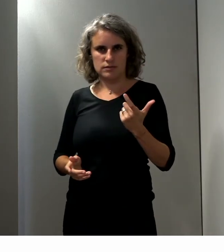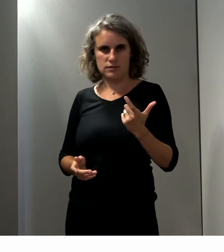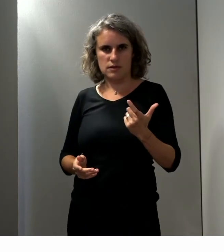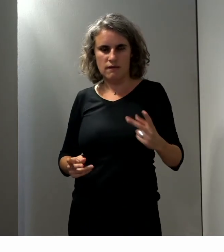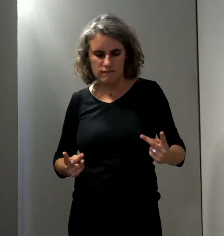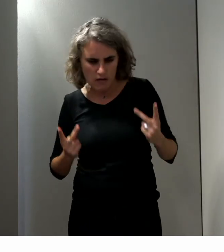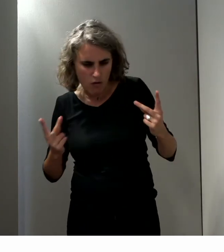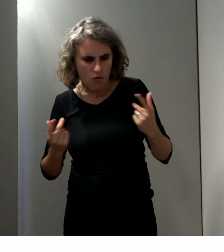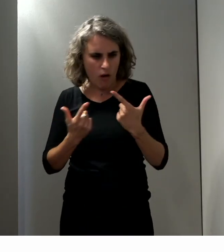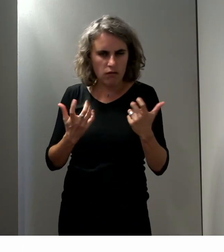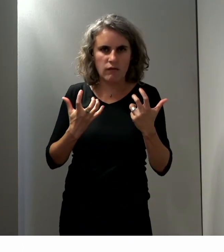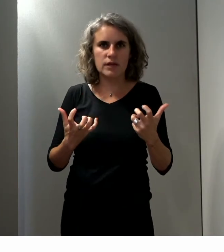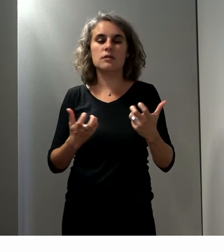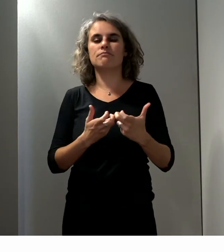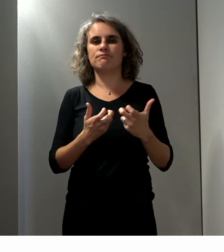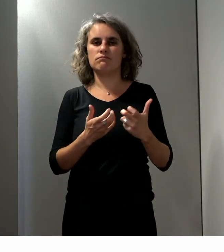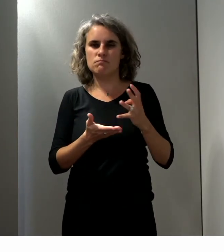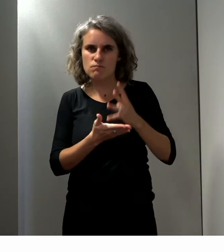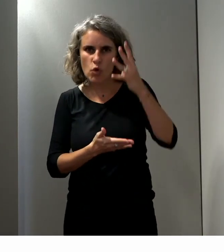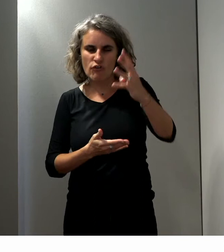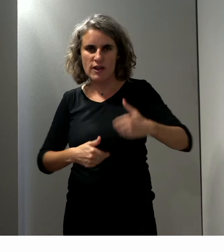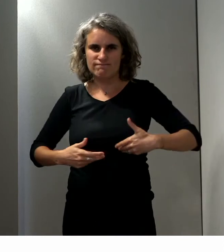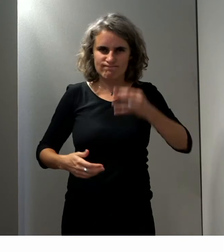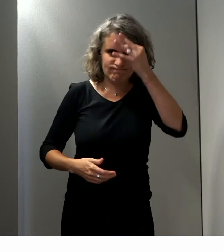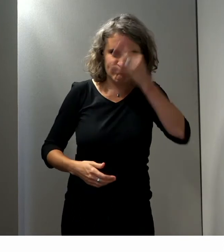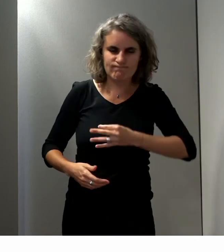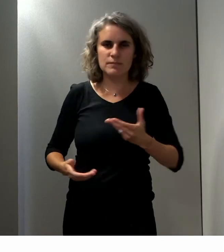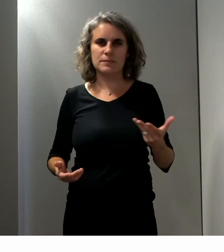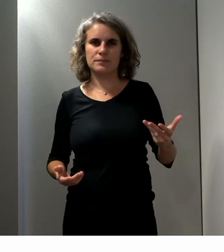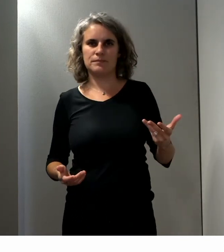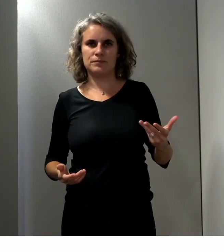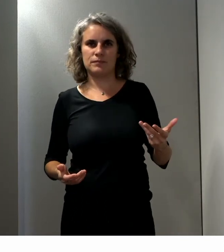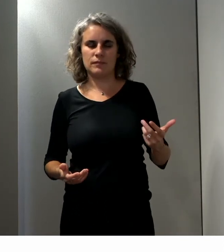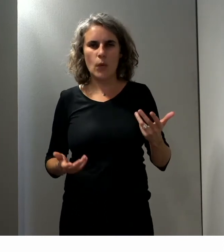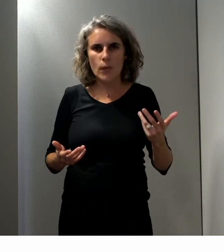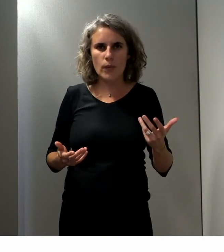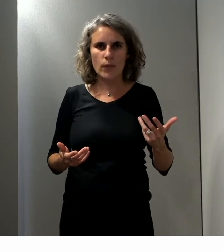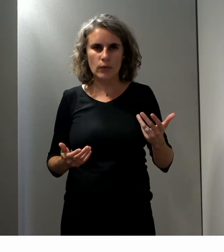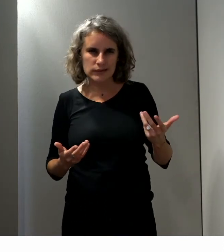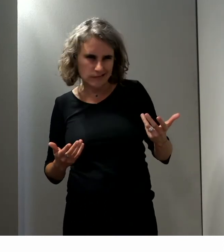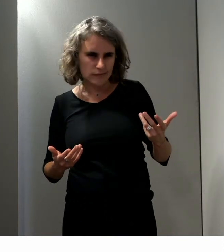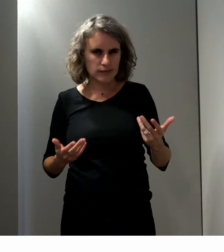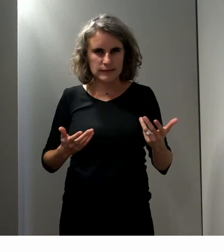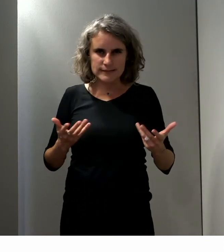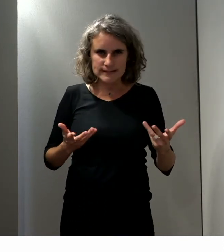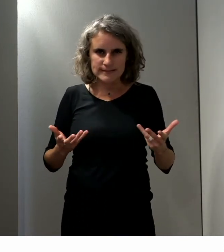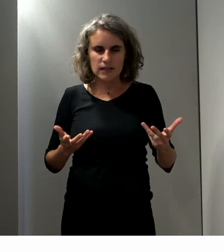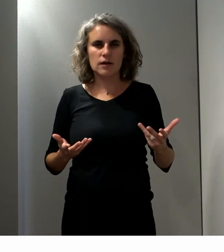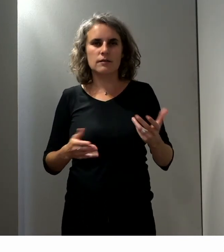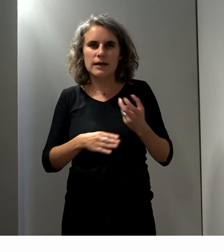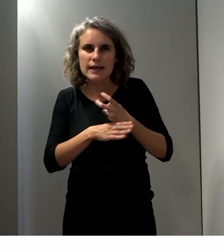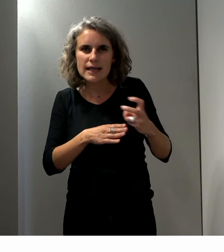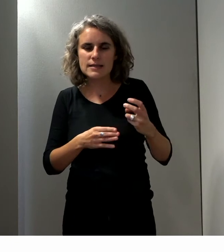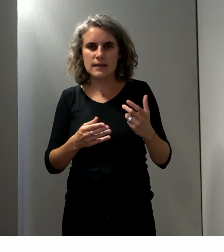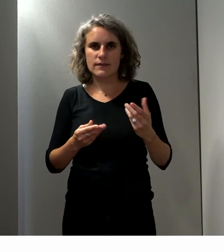dans un projet. On se dit se lancer dans un projet, on se dit pas... on dit miser sur une option. Enfin, il y a